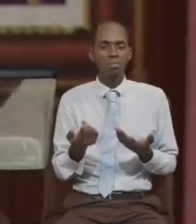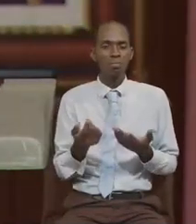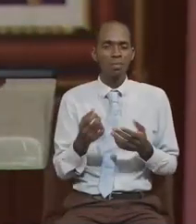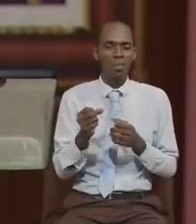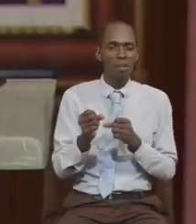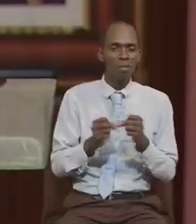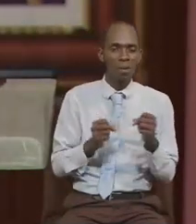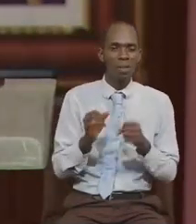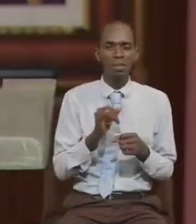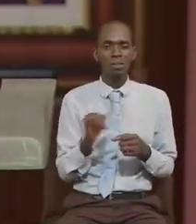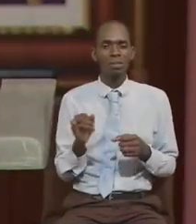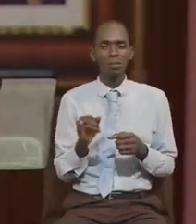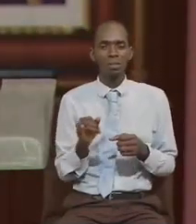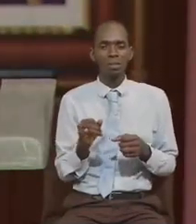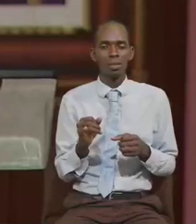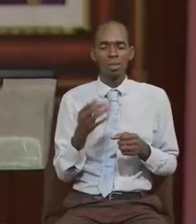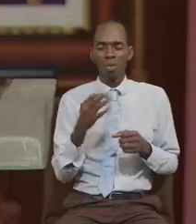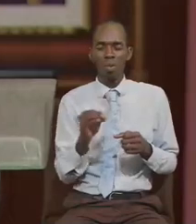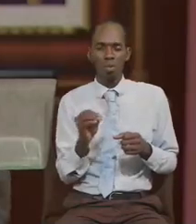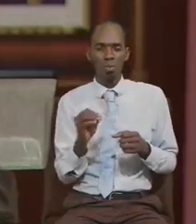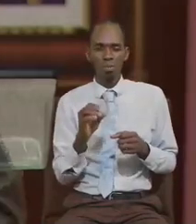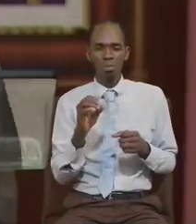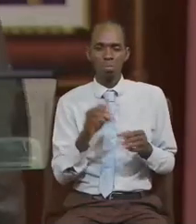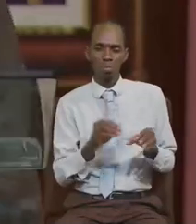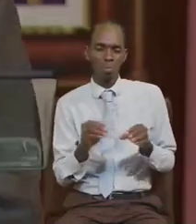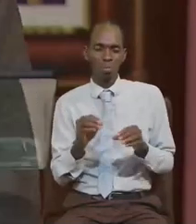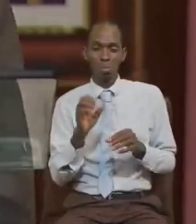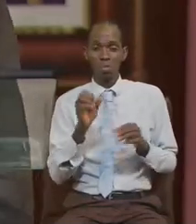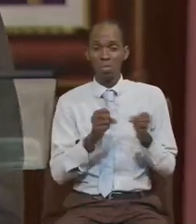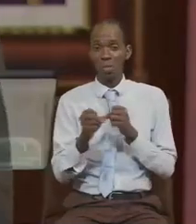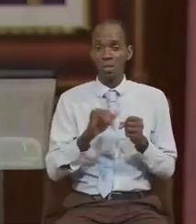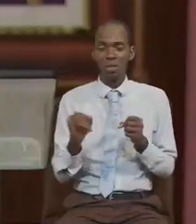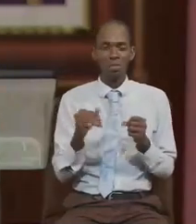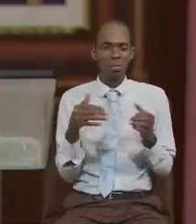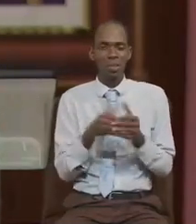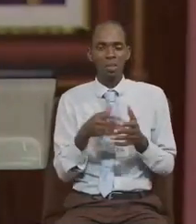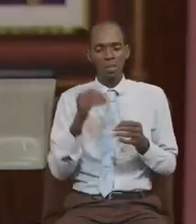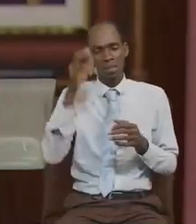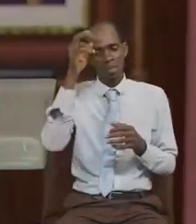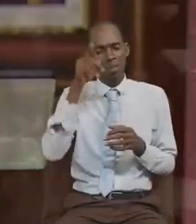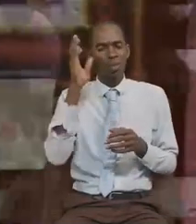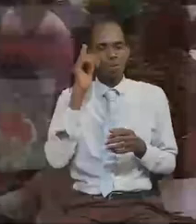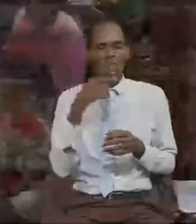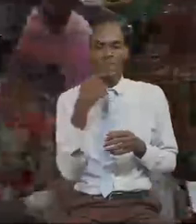toutes les choses douces du diable qui t'attirent, tu diras non. Je dis non.